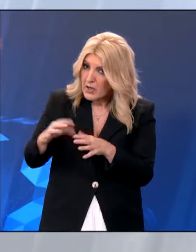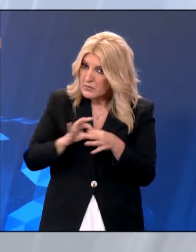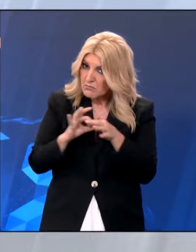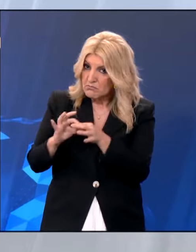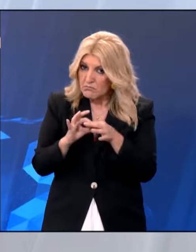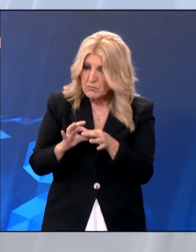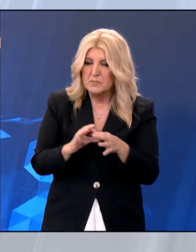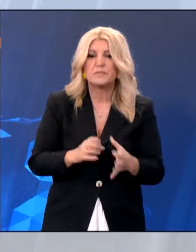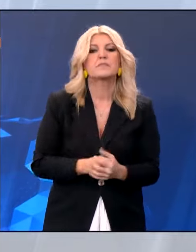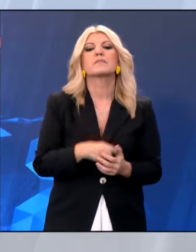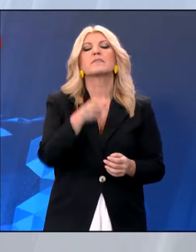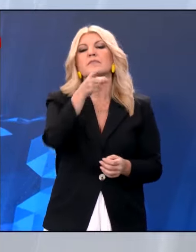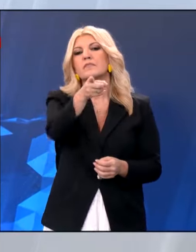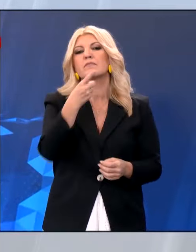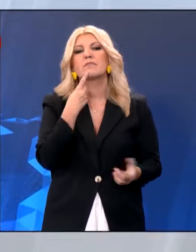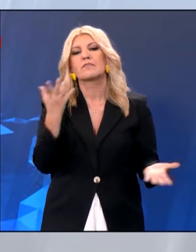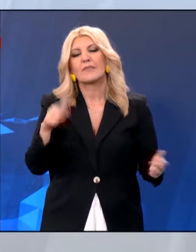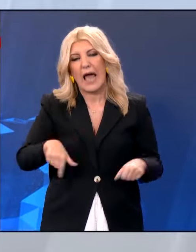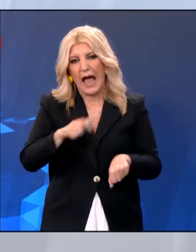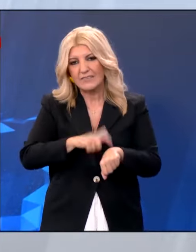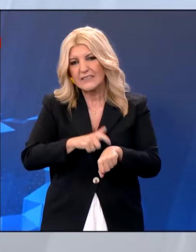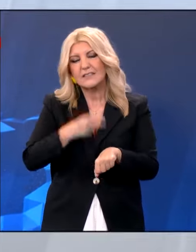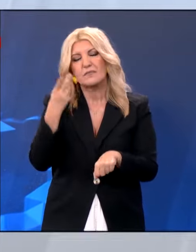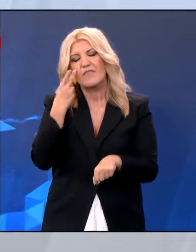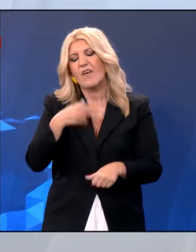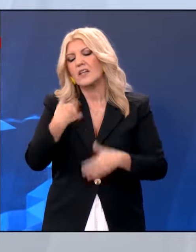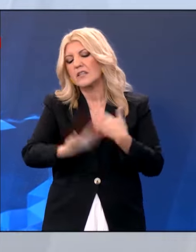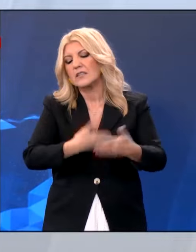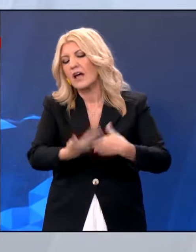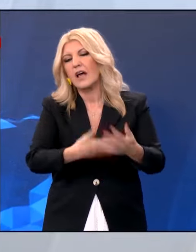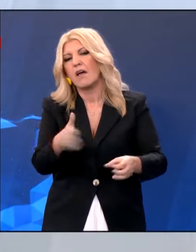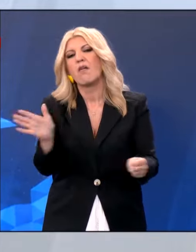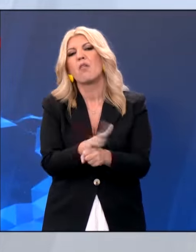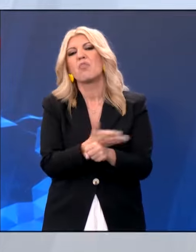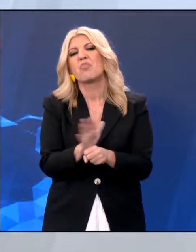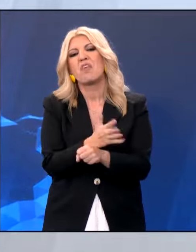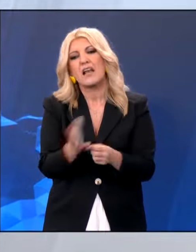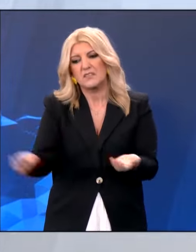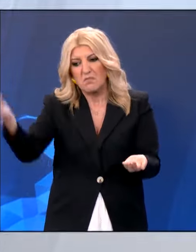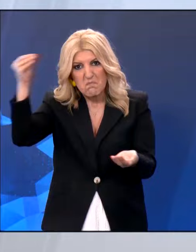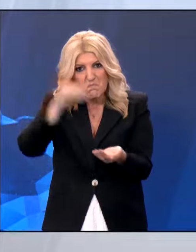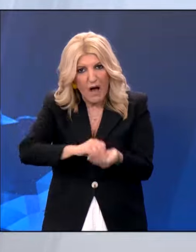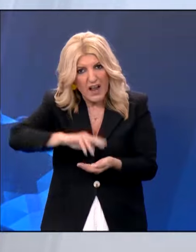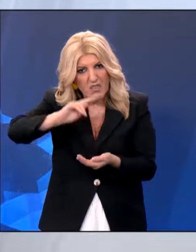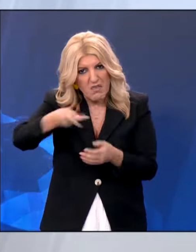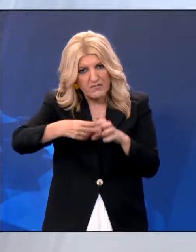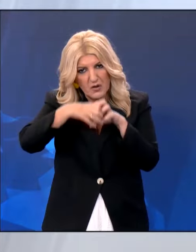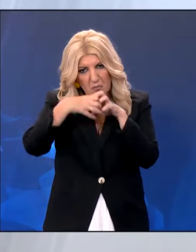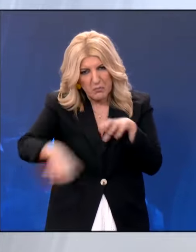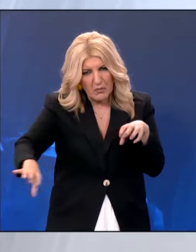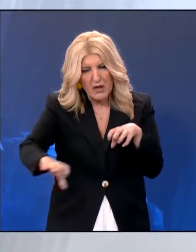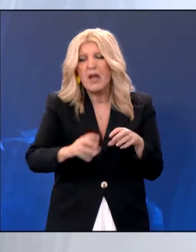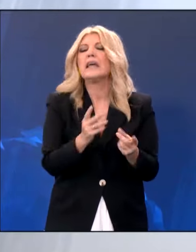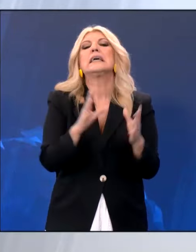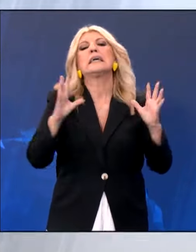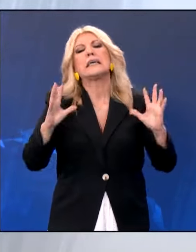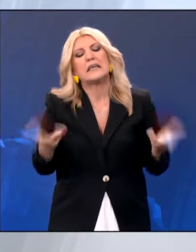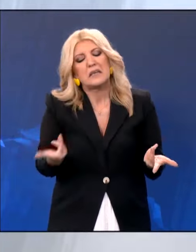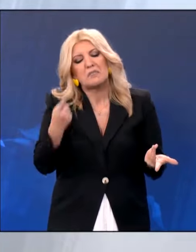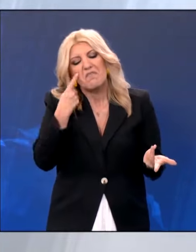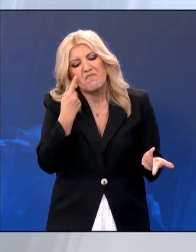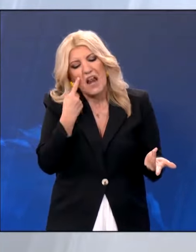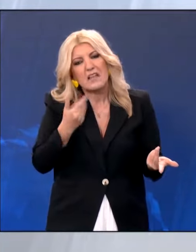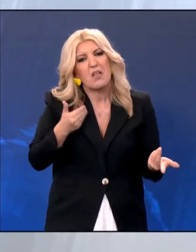αν συνεχίσει αυτόν τον δρόμο, ή θα έχουμε μια επιπλέον διάσπαση ή θα έχουμε ένα ΣΥΡΙΖΑ μικρό. Με αποτέλεσμα, το ποσοστό των